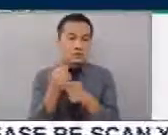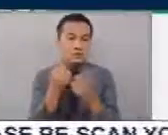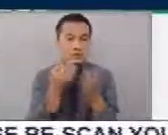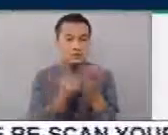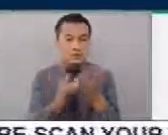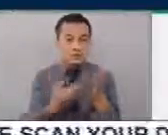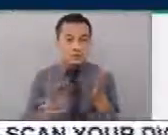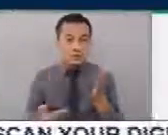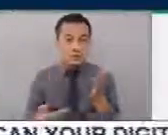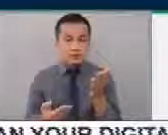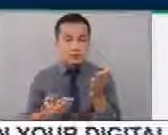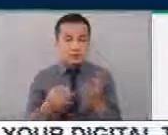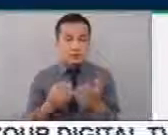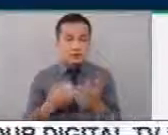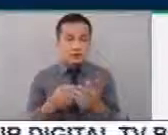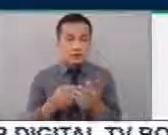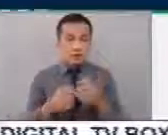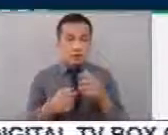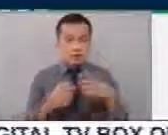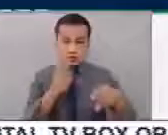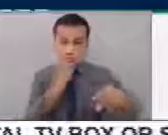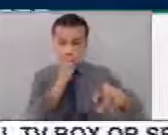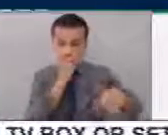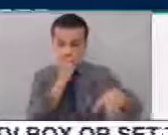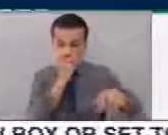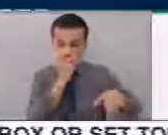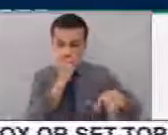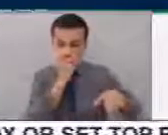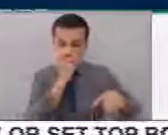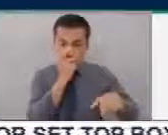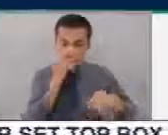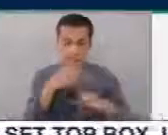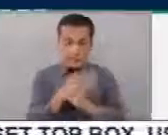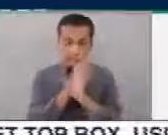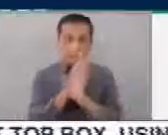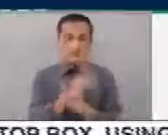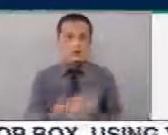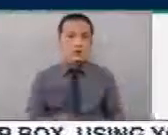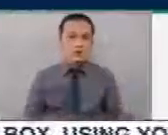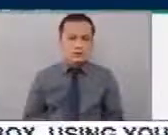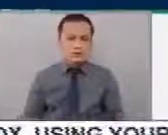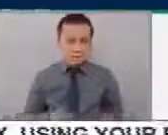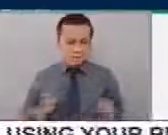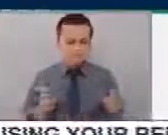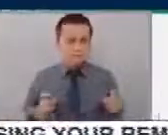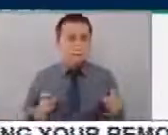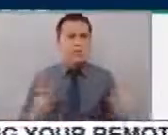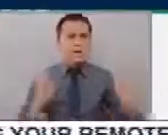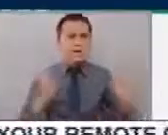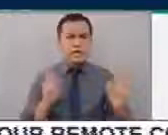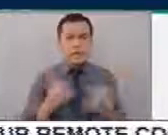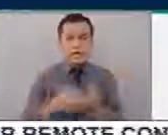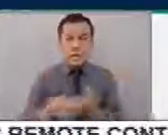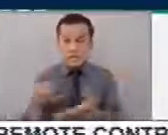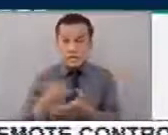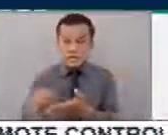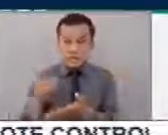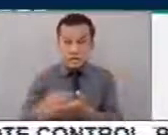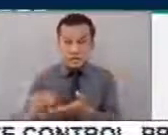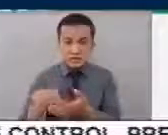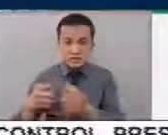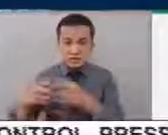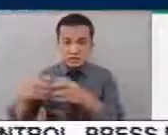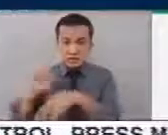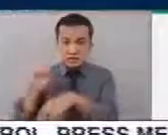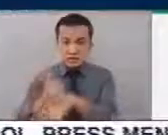our priority right now. But in reality, may sa government procurement, medyo dugay-dugay yun na and naagin na